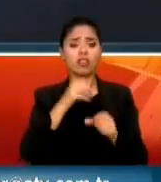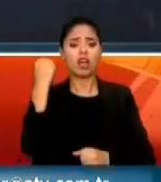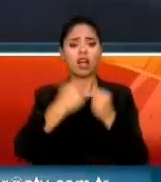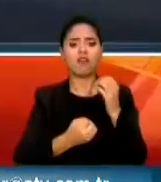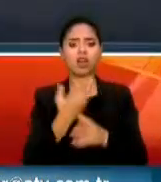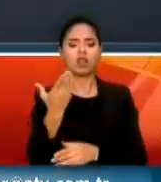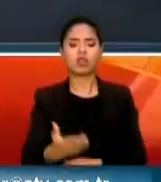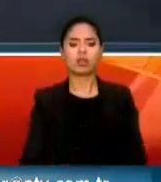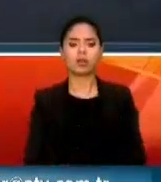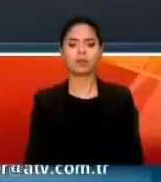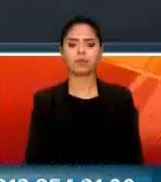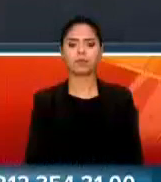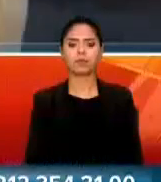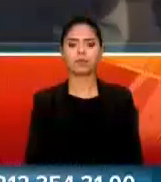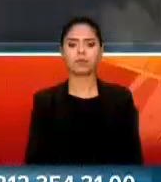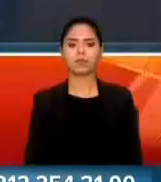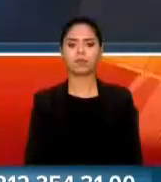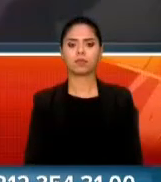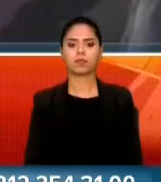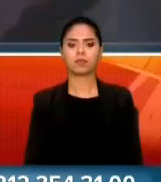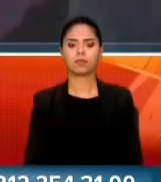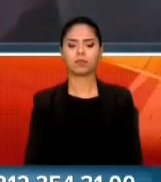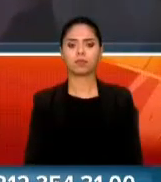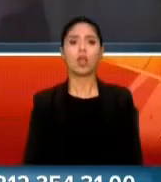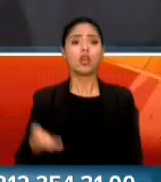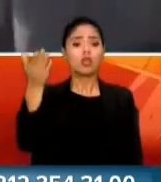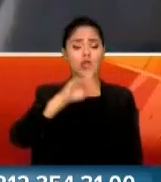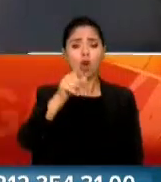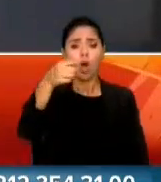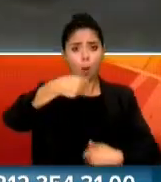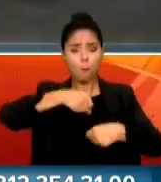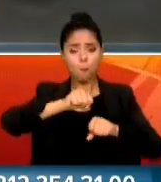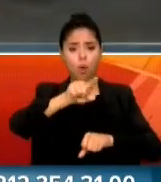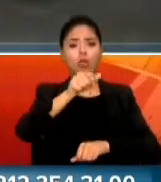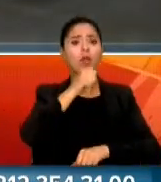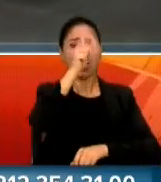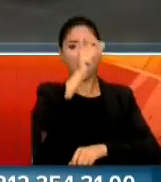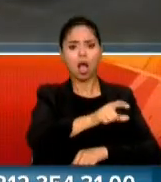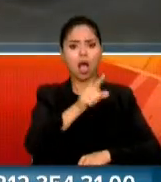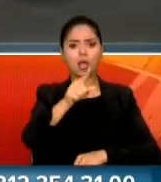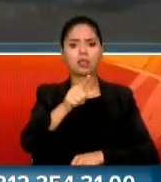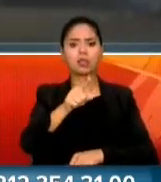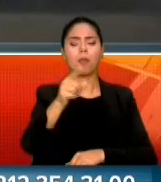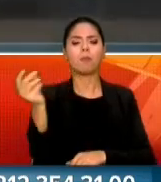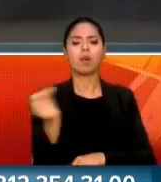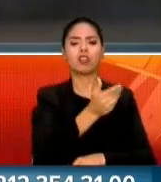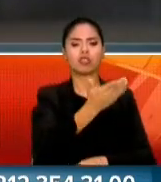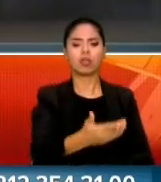Hadi bırak lan. Allah'ım ya Rabbim ya. Ardından da o motosikletli kaşla göz arasında